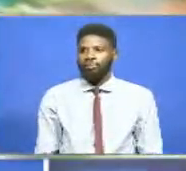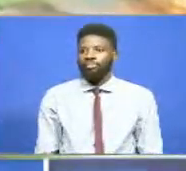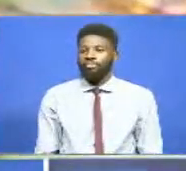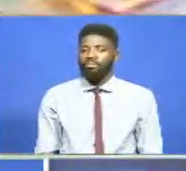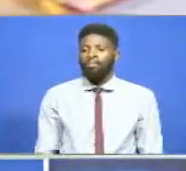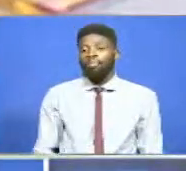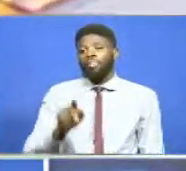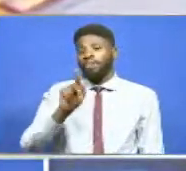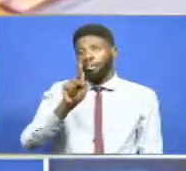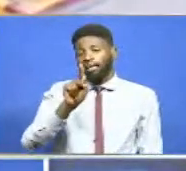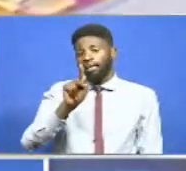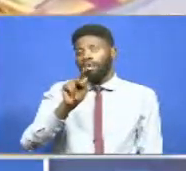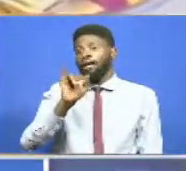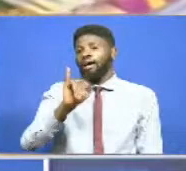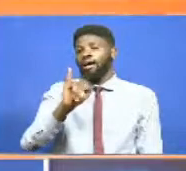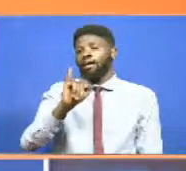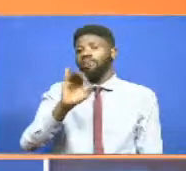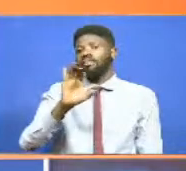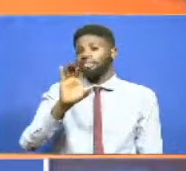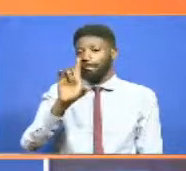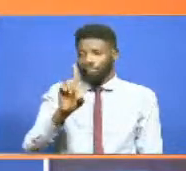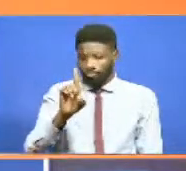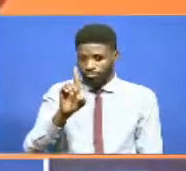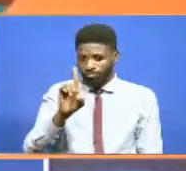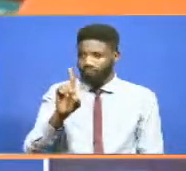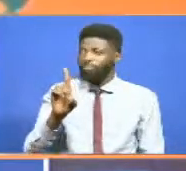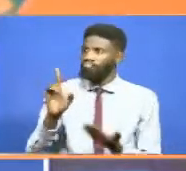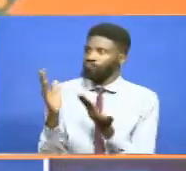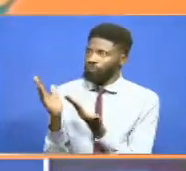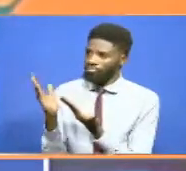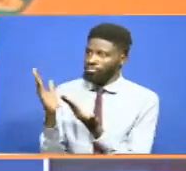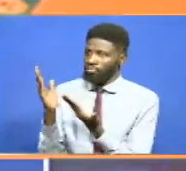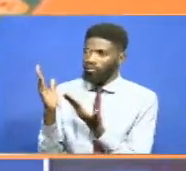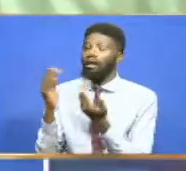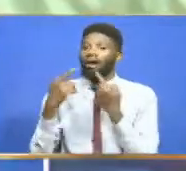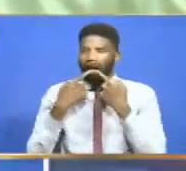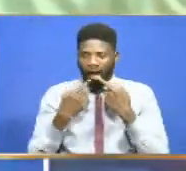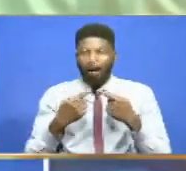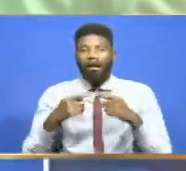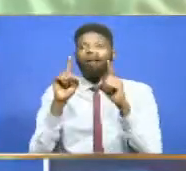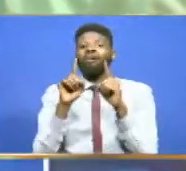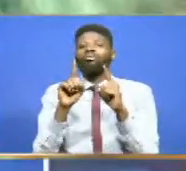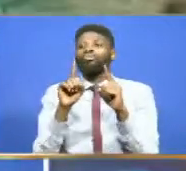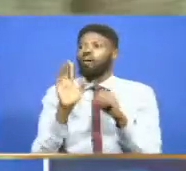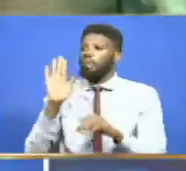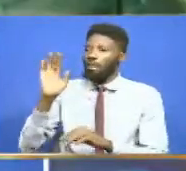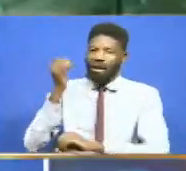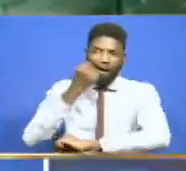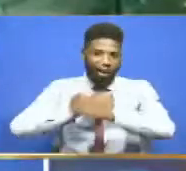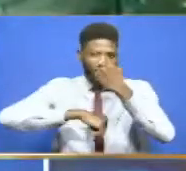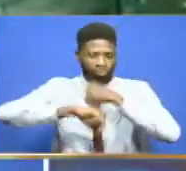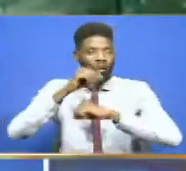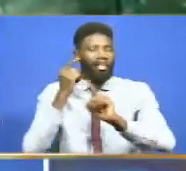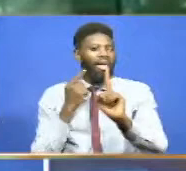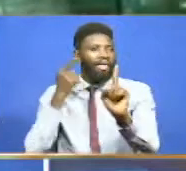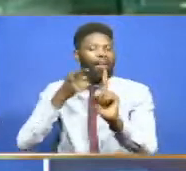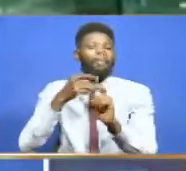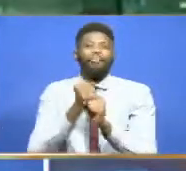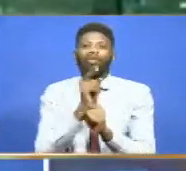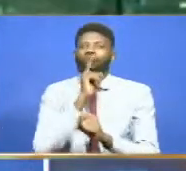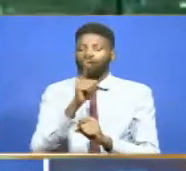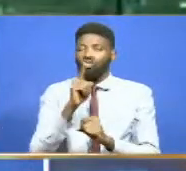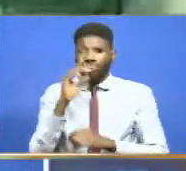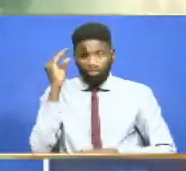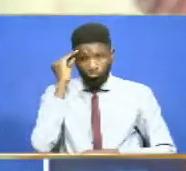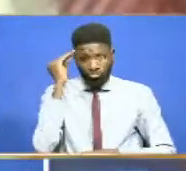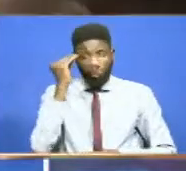Taasisi ya kustawisha mtaala wa elimu hapa nchini KICD imesema kwamba hatua hiyo inanuia kuhakikisha usawa na upatikanaji wa